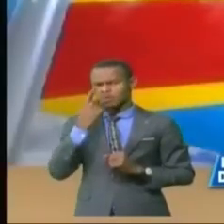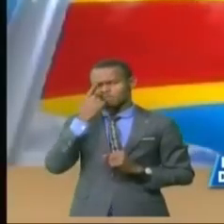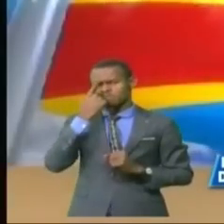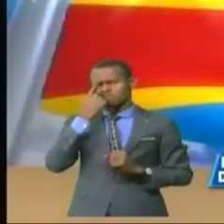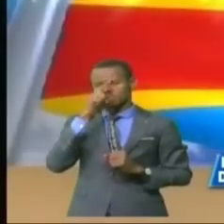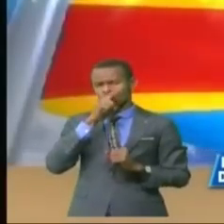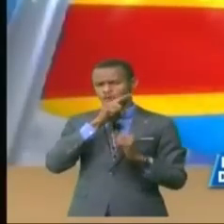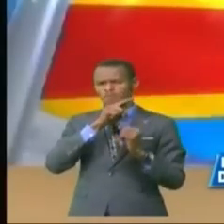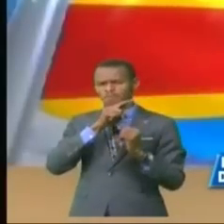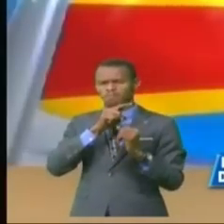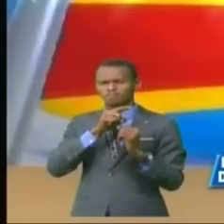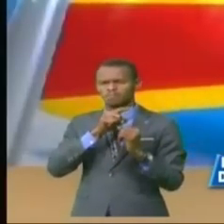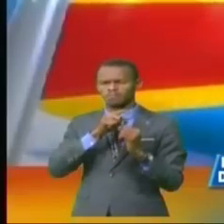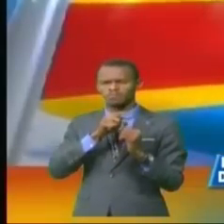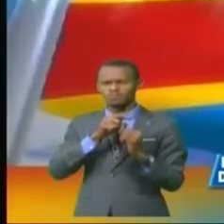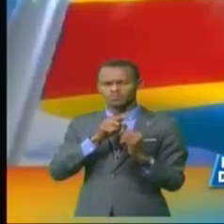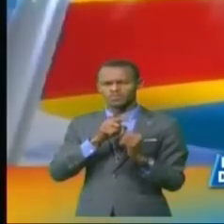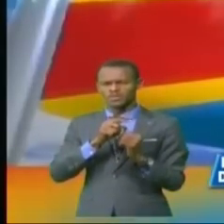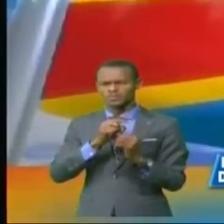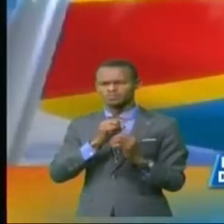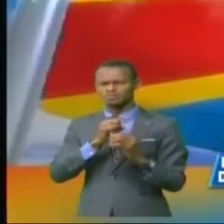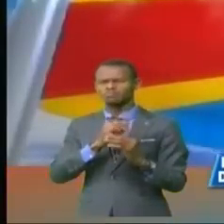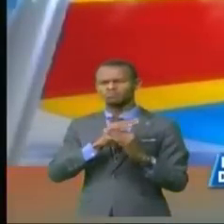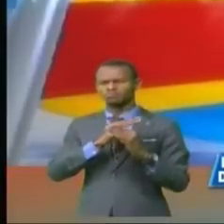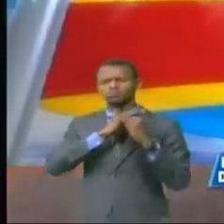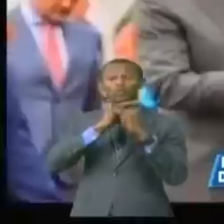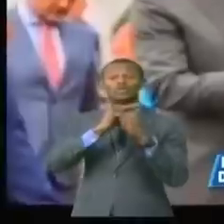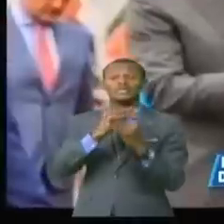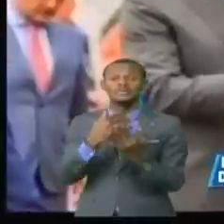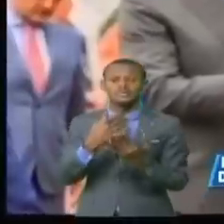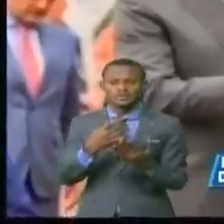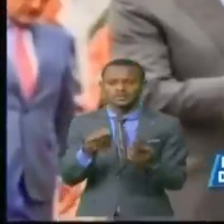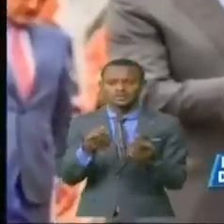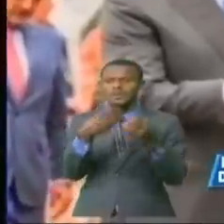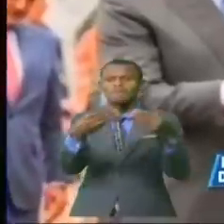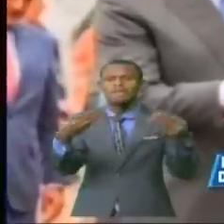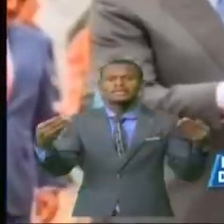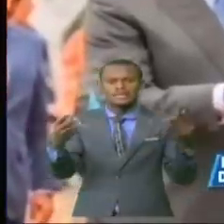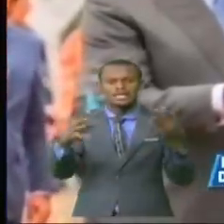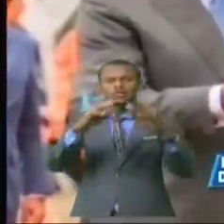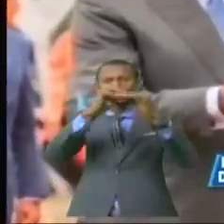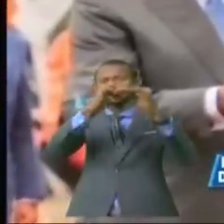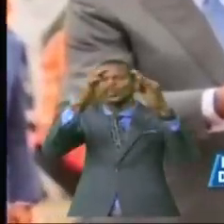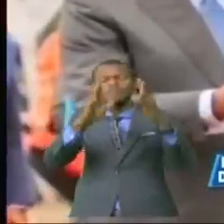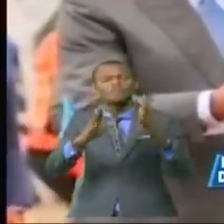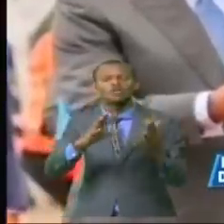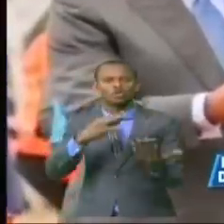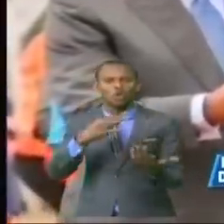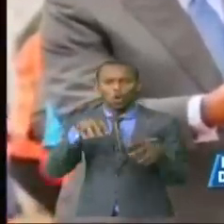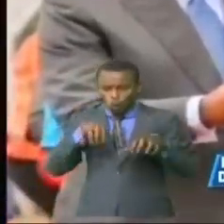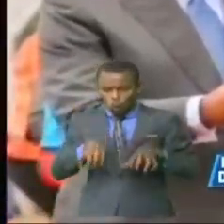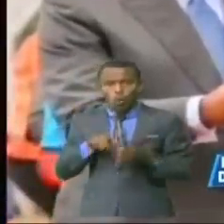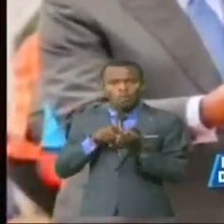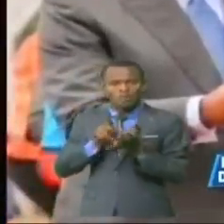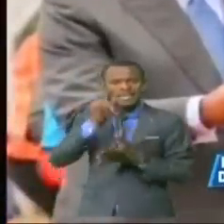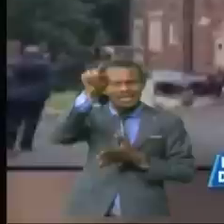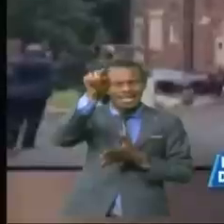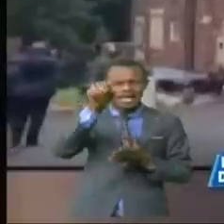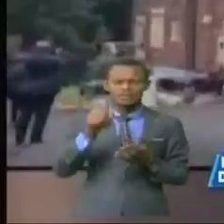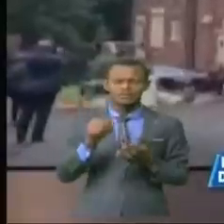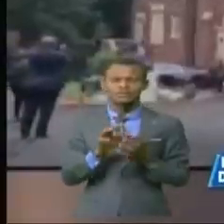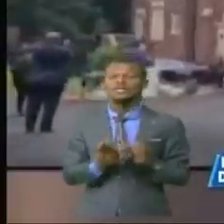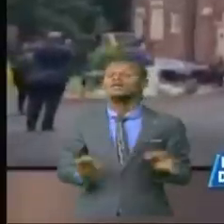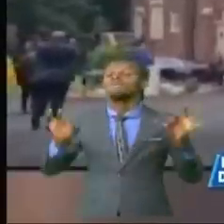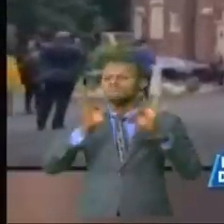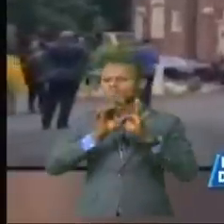l'image de marque de notre cher et beau pays et matérialiser la vision du chef de l'État Félix-Antoine Tshisekedi Tshilombo. Il est souhaitable que